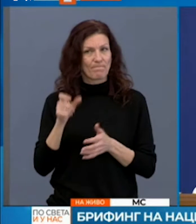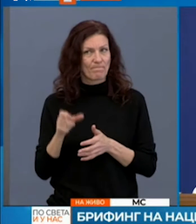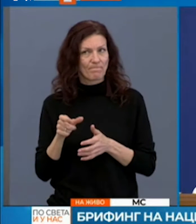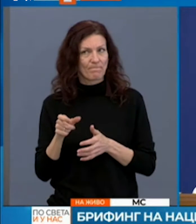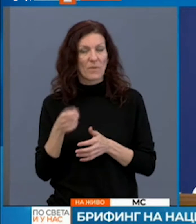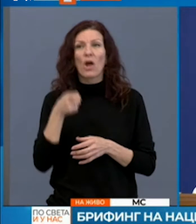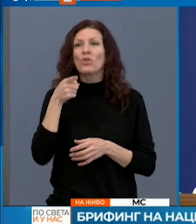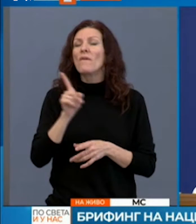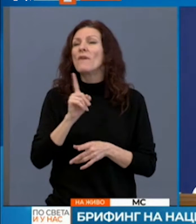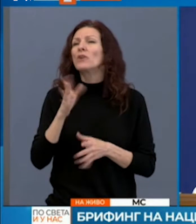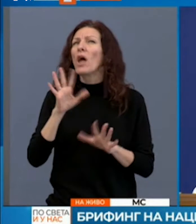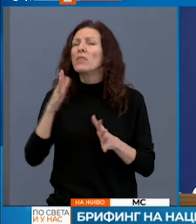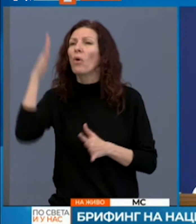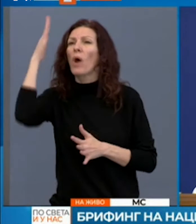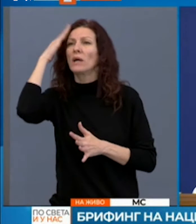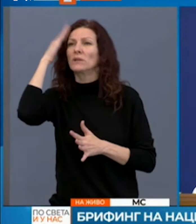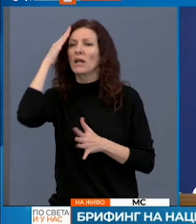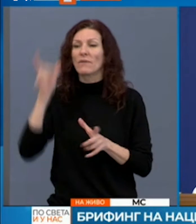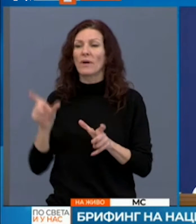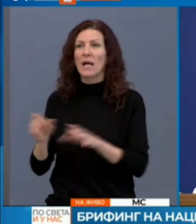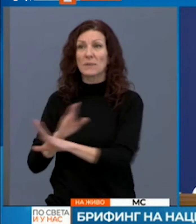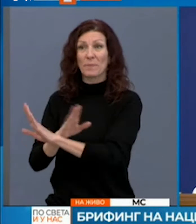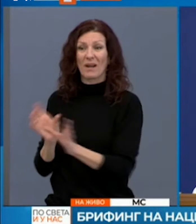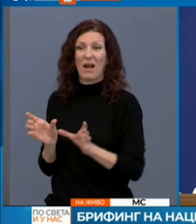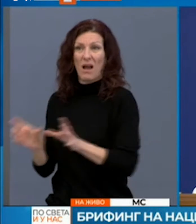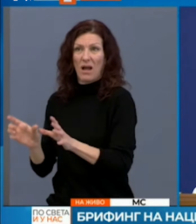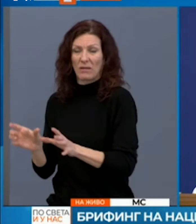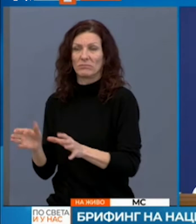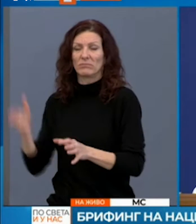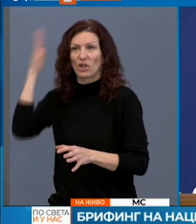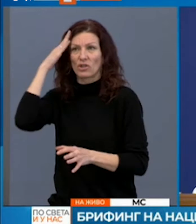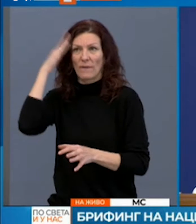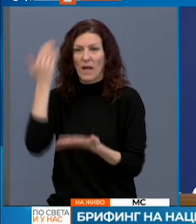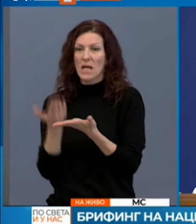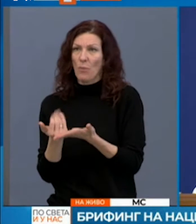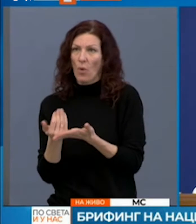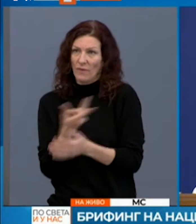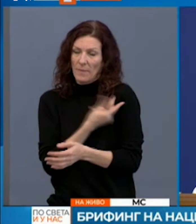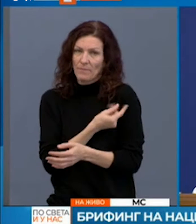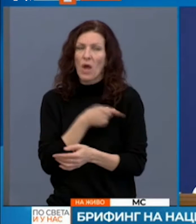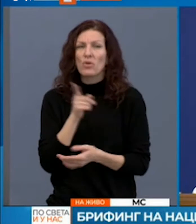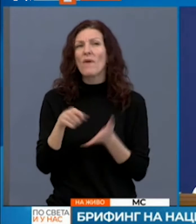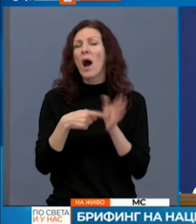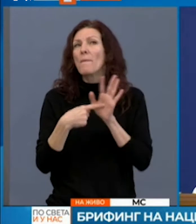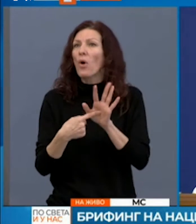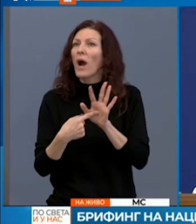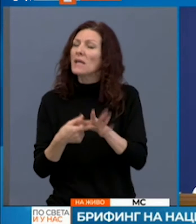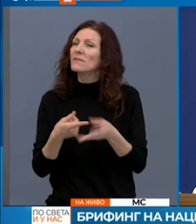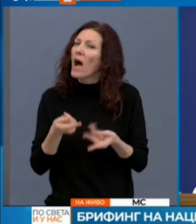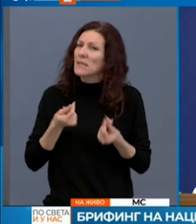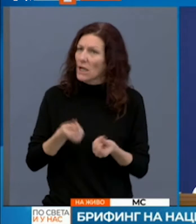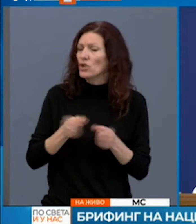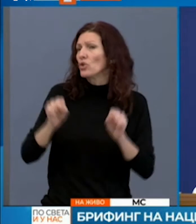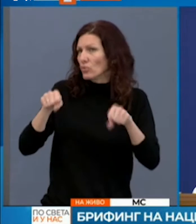Защото това, че някоя държава е спряла партидата в държавата си, символизира загриженост, но не е